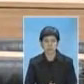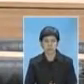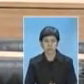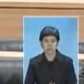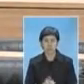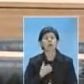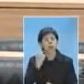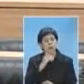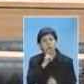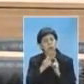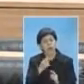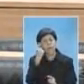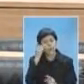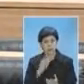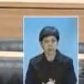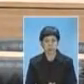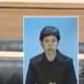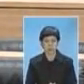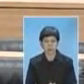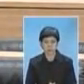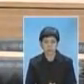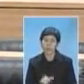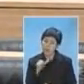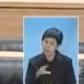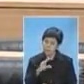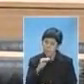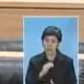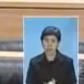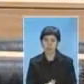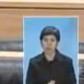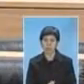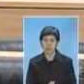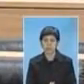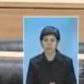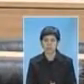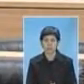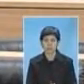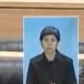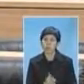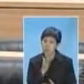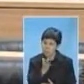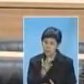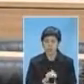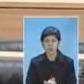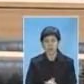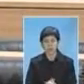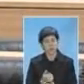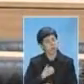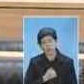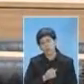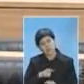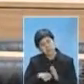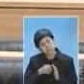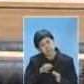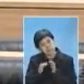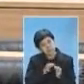เดี๋ยวท่านก็ไม่ทราบว่าดิฉันพูดอะไรอีกเดี๋ยวท่านก็ปิดไมค์อีกท่านห้ามปิดนะคะท่านเป็นคนที่ไม่ฟังความคิ